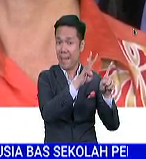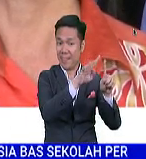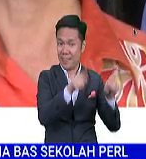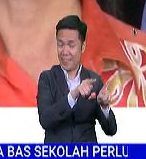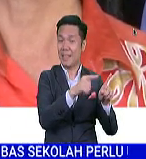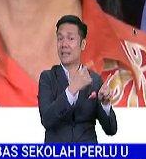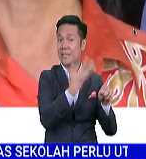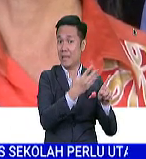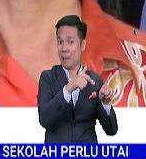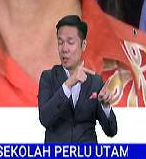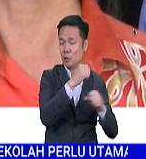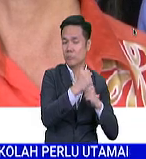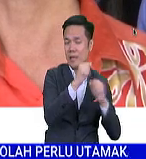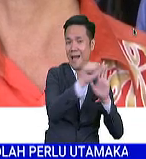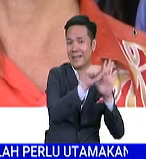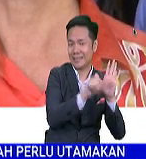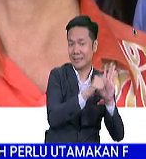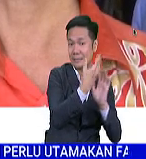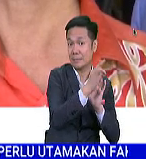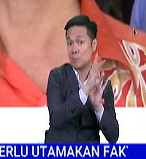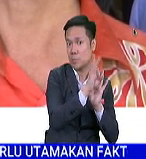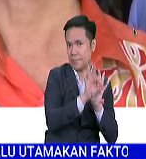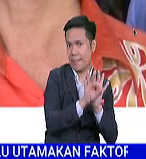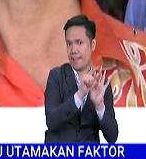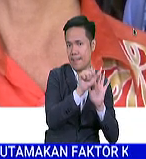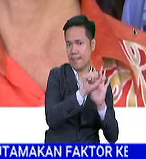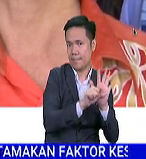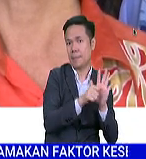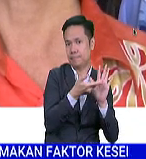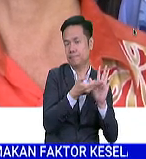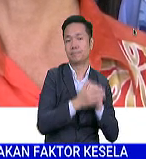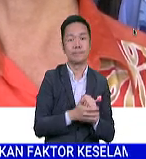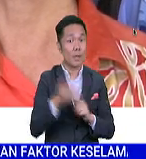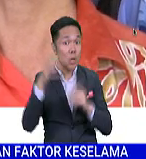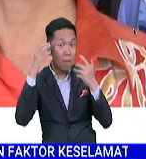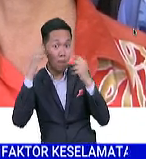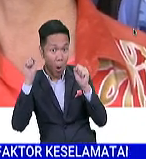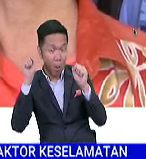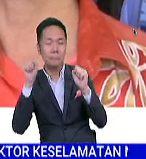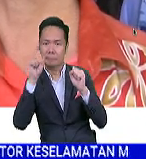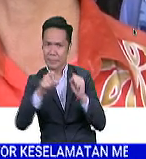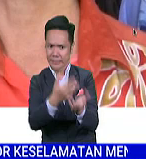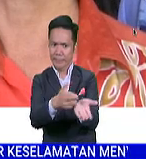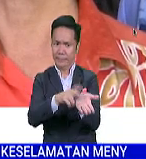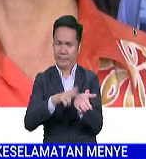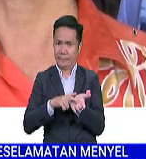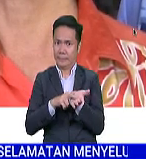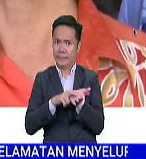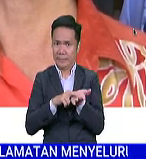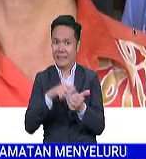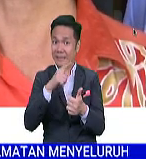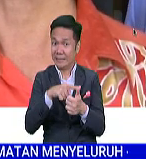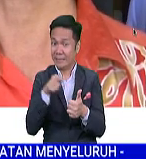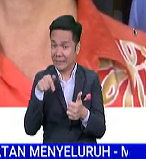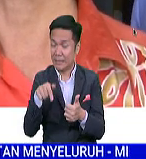Artha Kecamatan sosial kerjasama dengan 9 untuk majikan syncase mendaftarkan perusahaan dan juga mendaftarkan